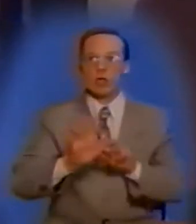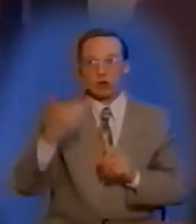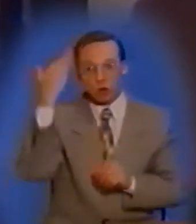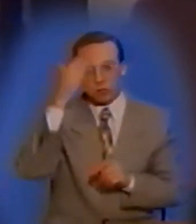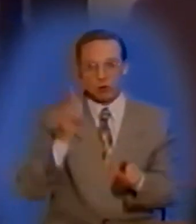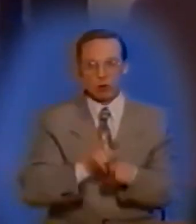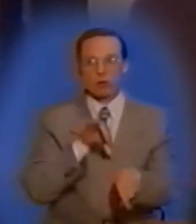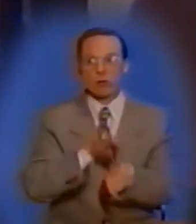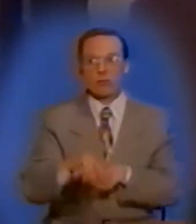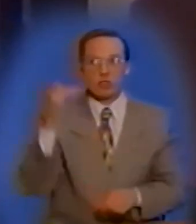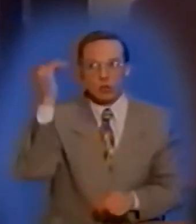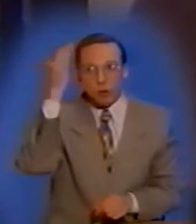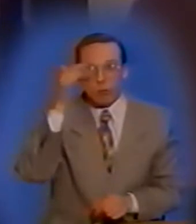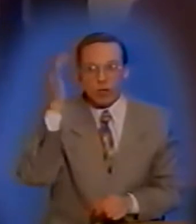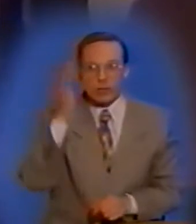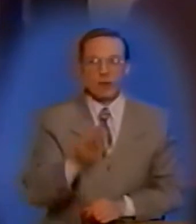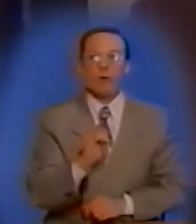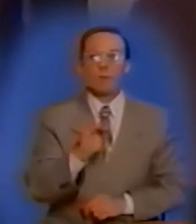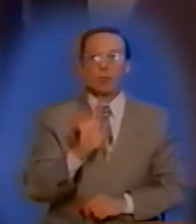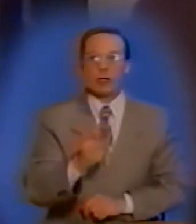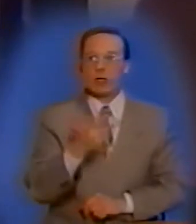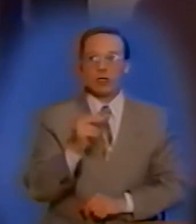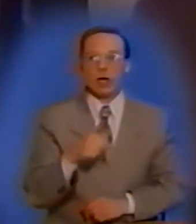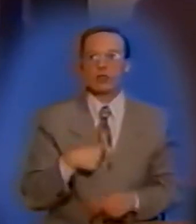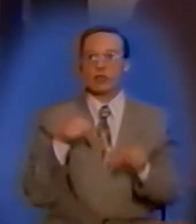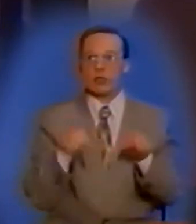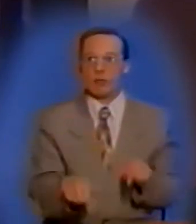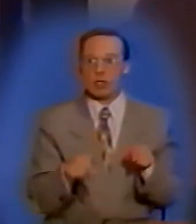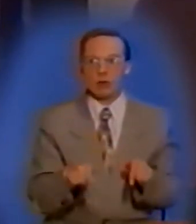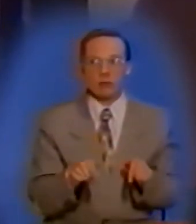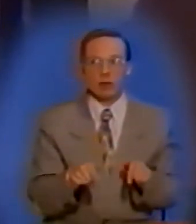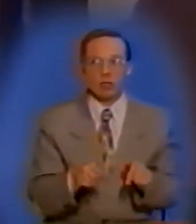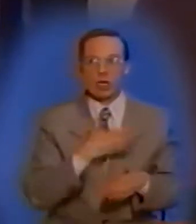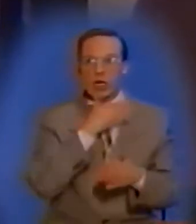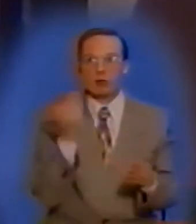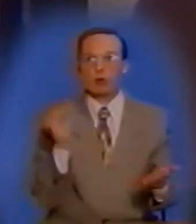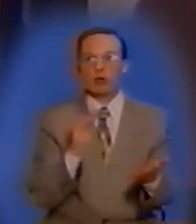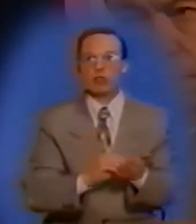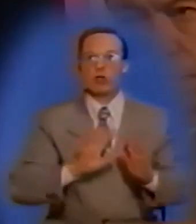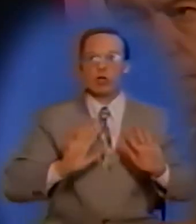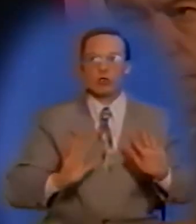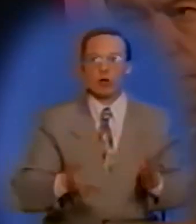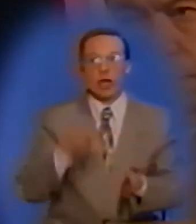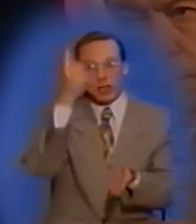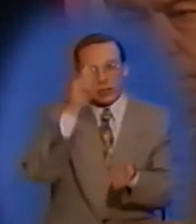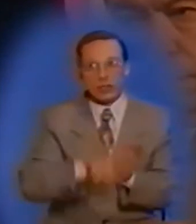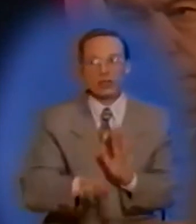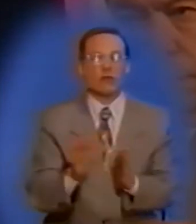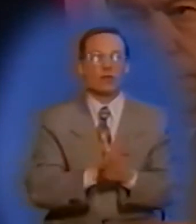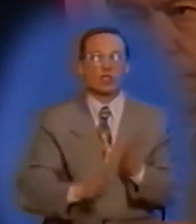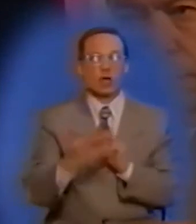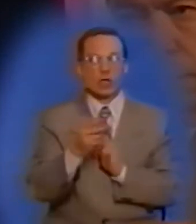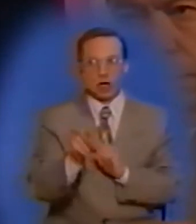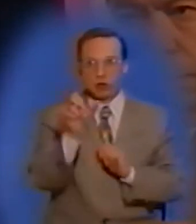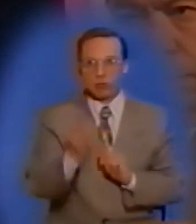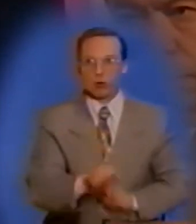tokios nuomonės. Ir aš ne, va dabar aš kalbu, aš neturiu tikslo, kad kažko įtikinti. Visiškai ne. Žmogus